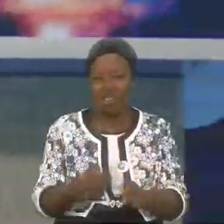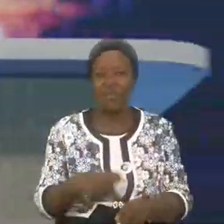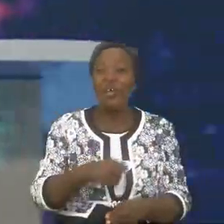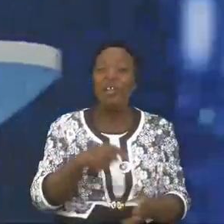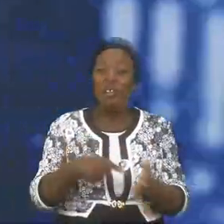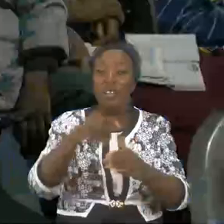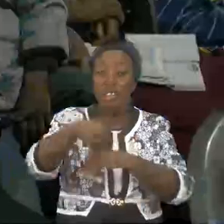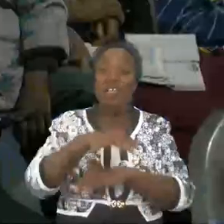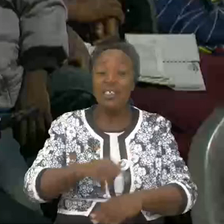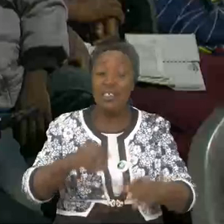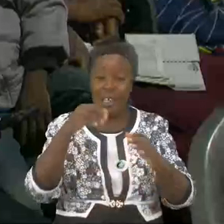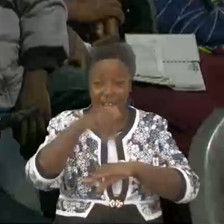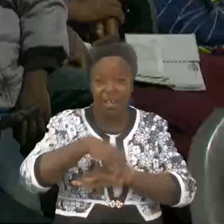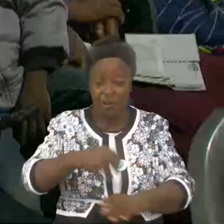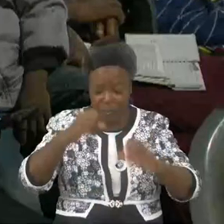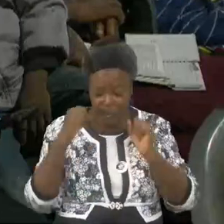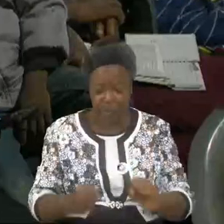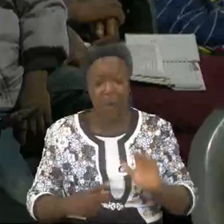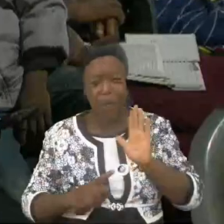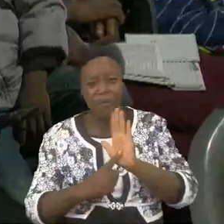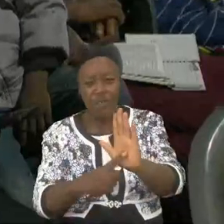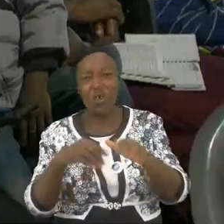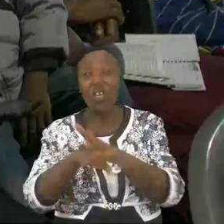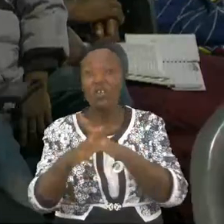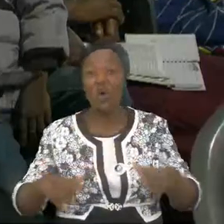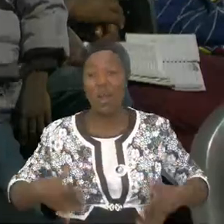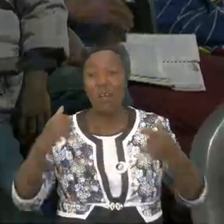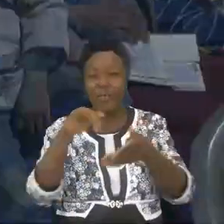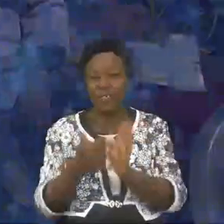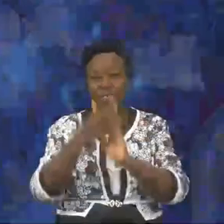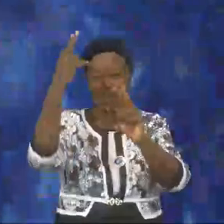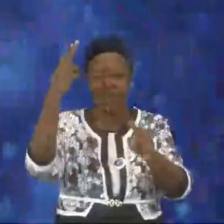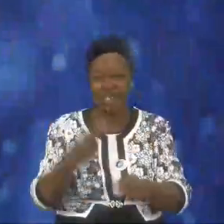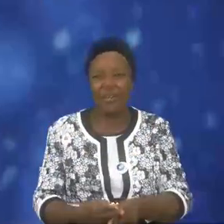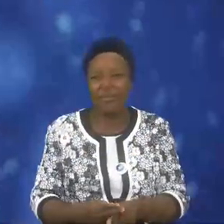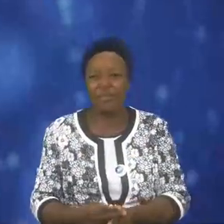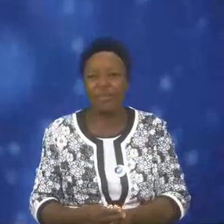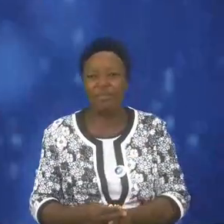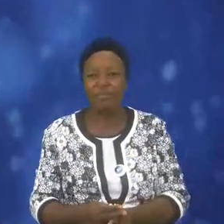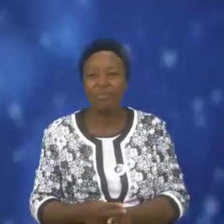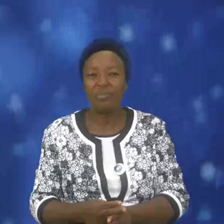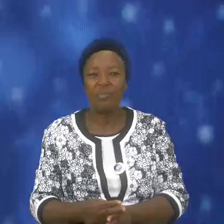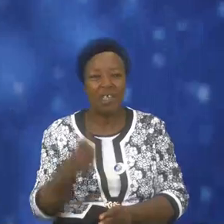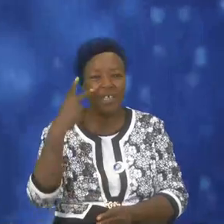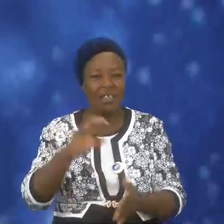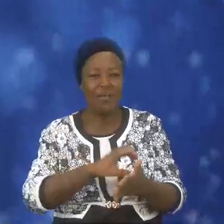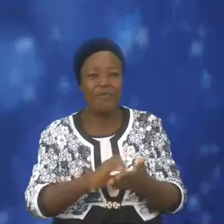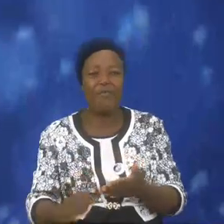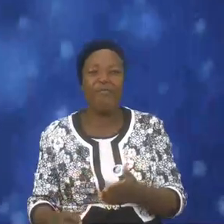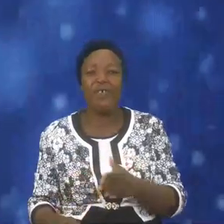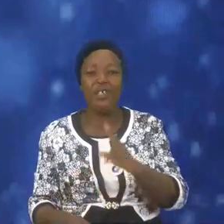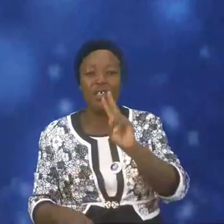soirée de manifestation de la puissance dans ta vie au nom de Jésus.